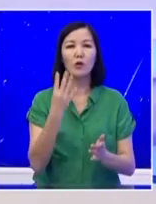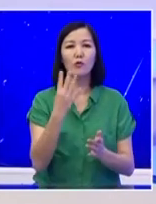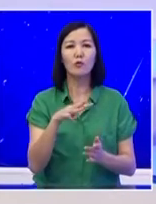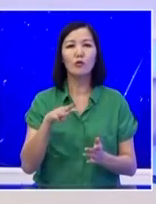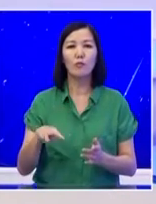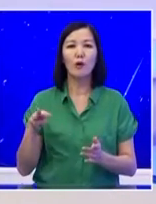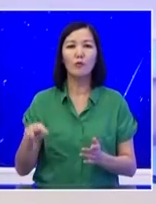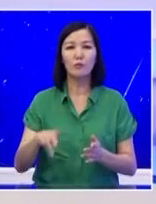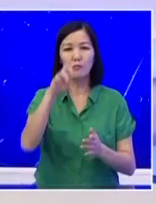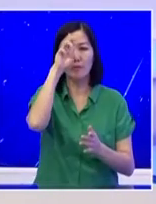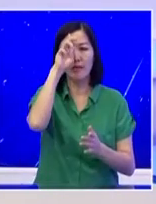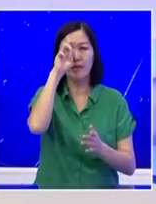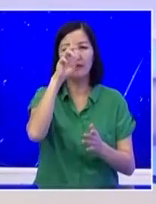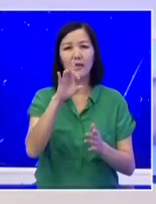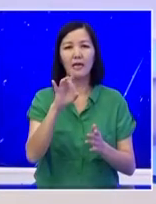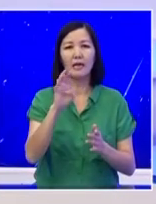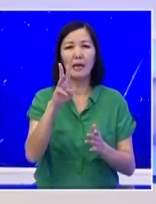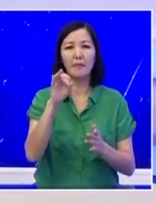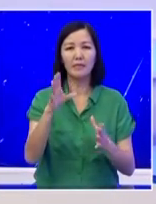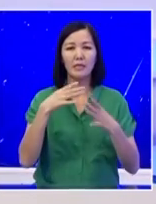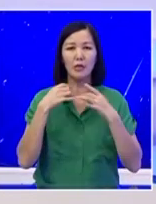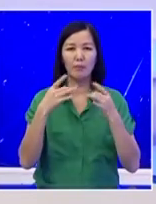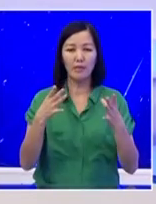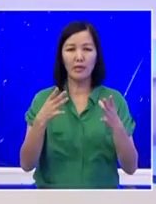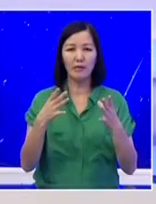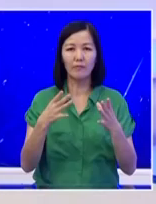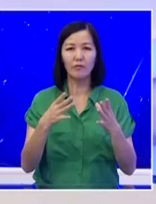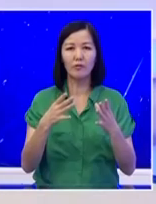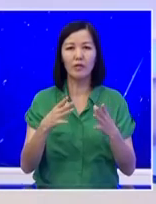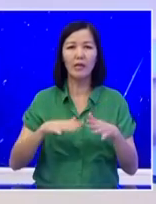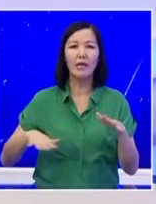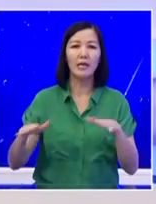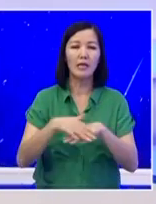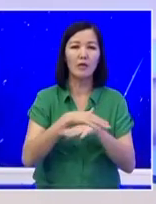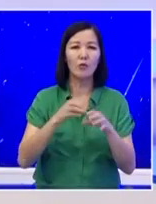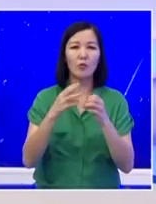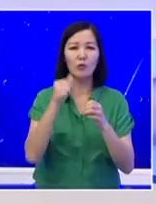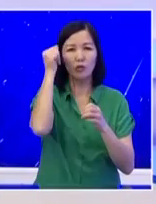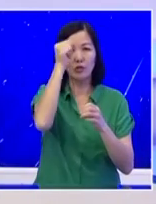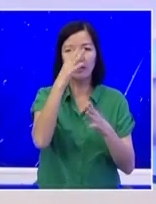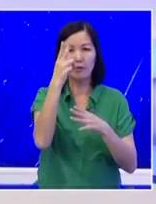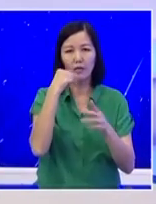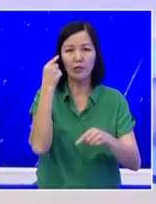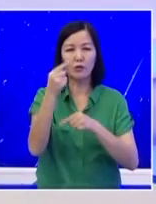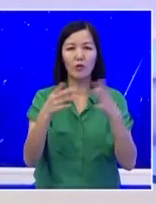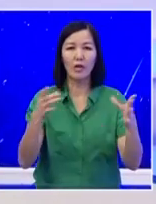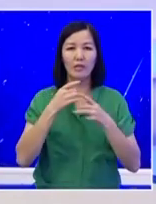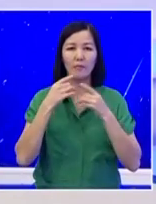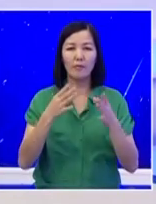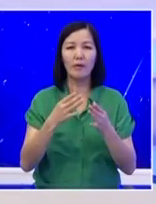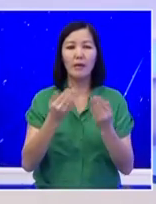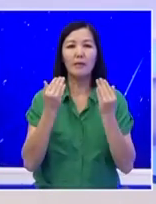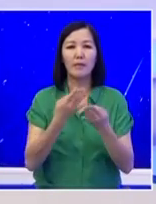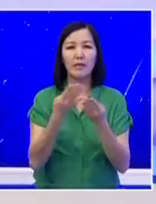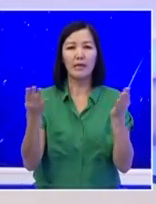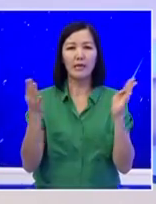4-ші маусым мемлекеттік рәміздер күні. Айтулы күнді ел мен өңір тұрғындары 13 жылдан бері дәстүрлі түрде атап өтеді.